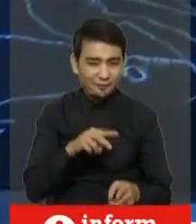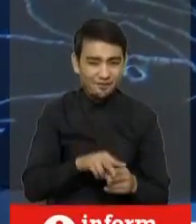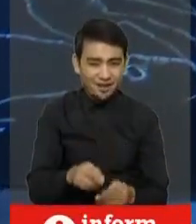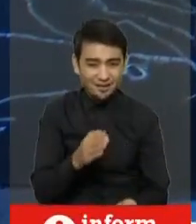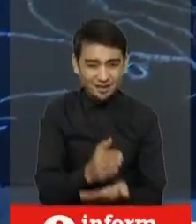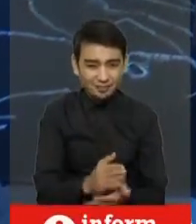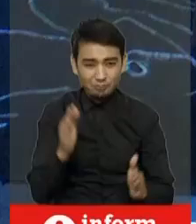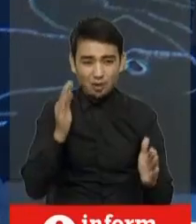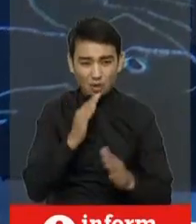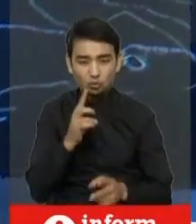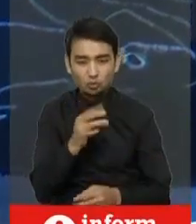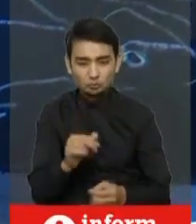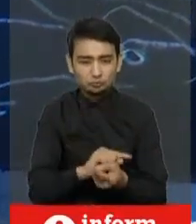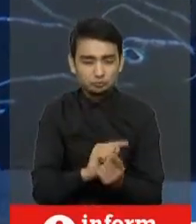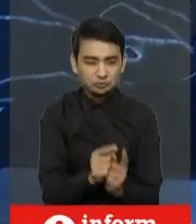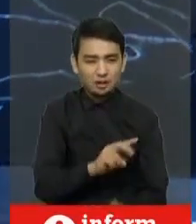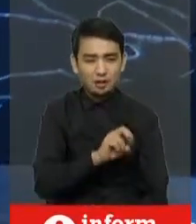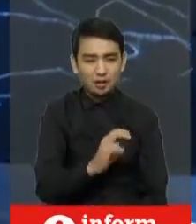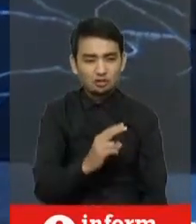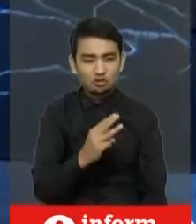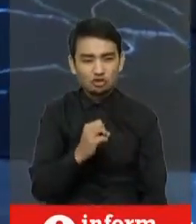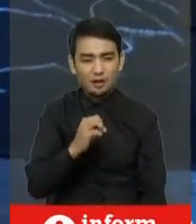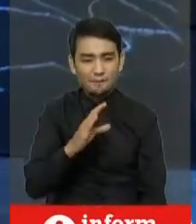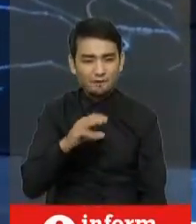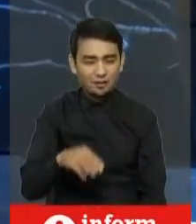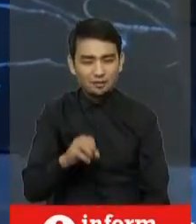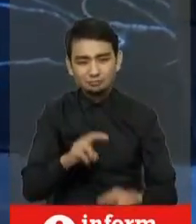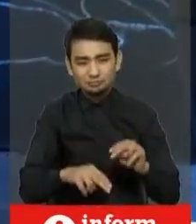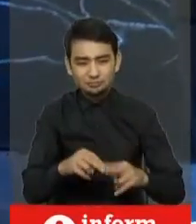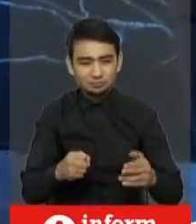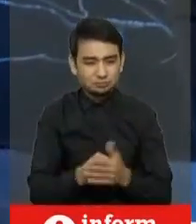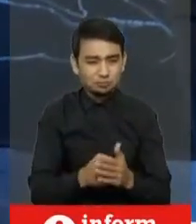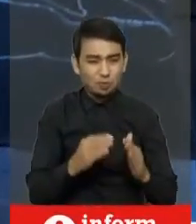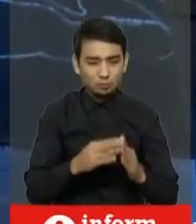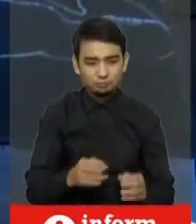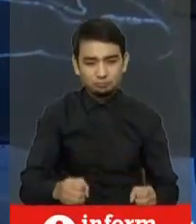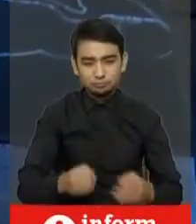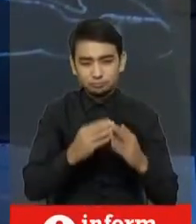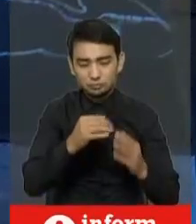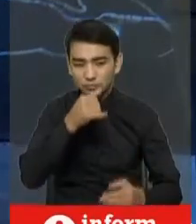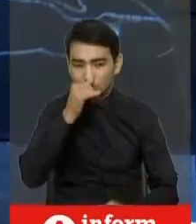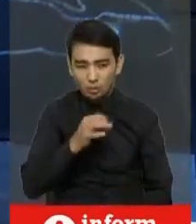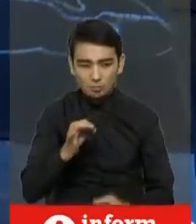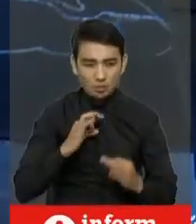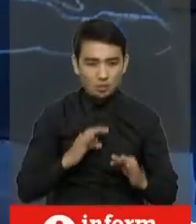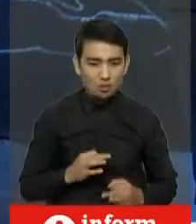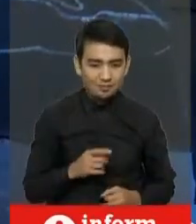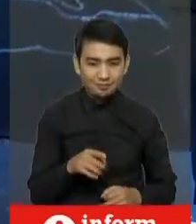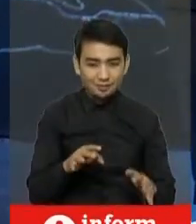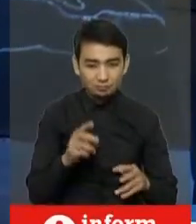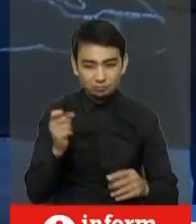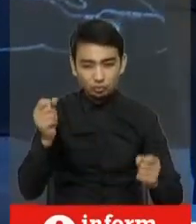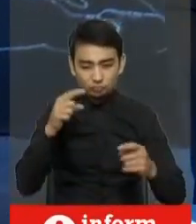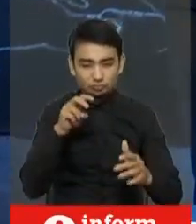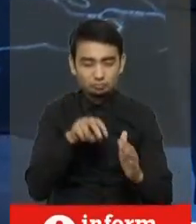для природы, начал менять ландшафт. Вот только достроить дом, судя по всему, не удастся. За дело взялись прокуроры. И таких